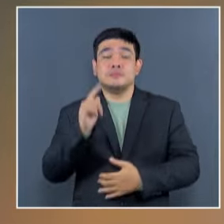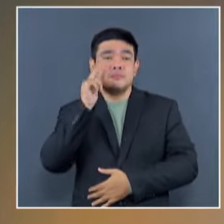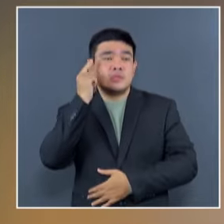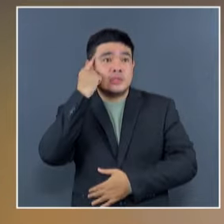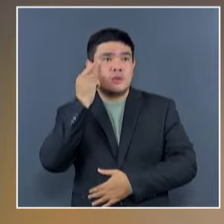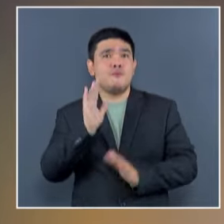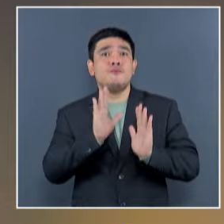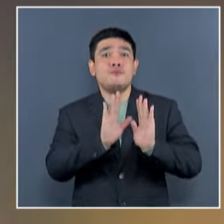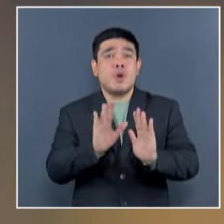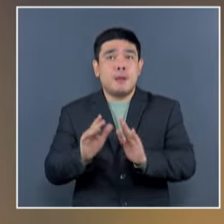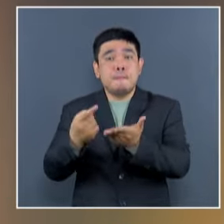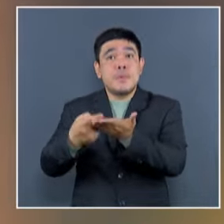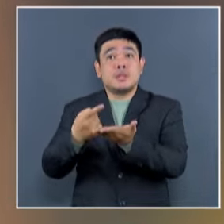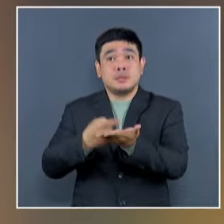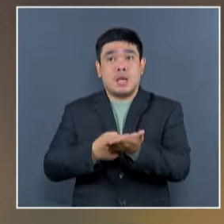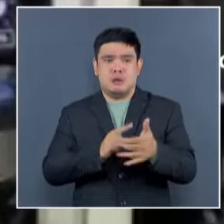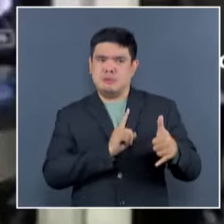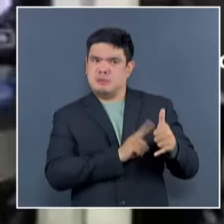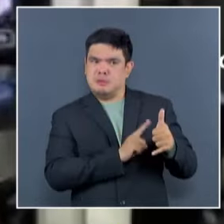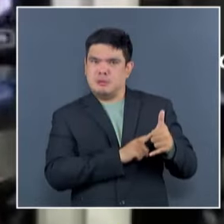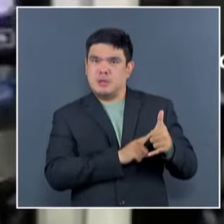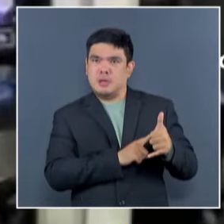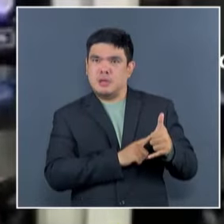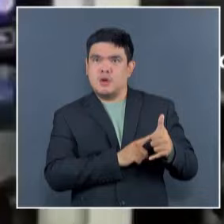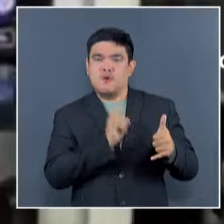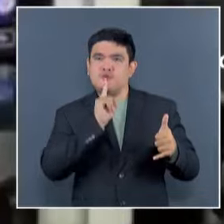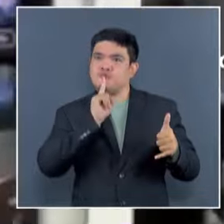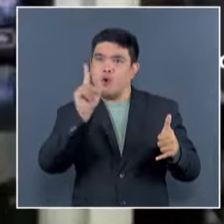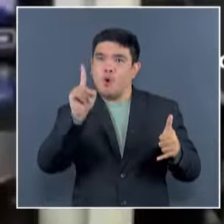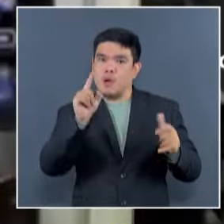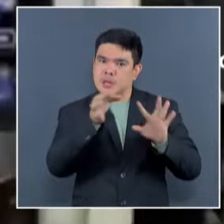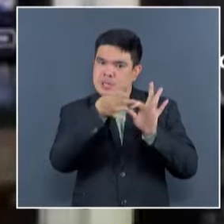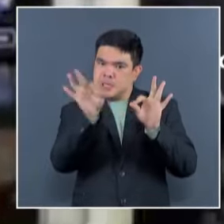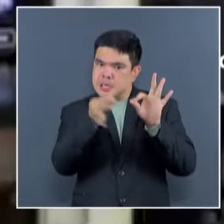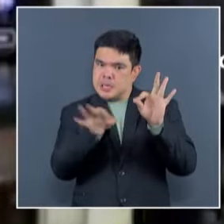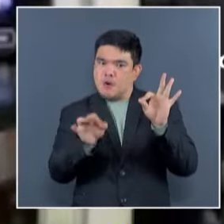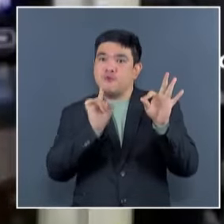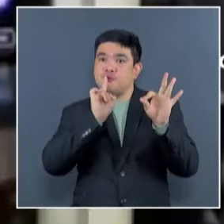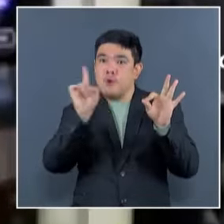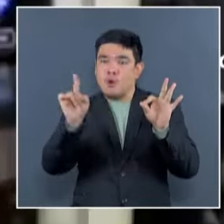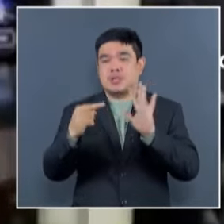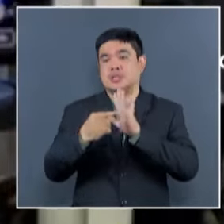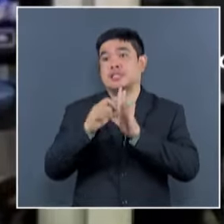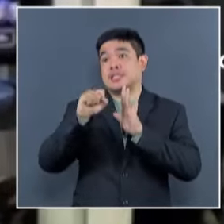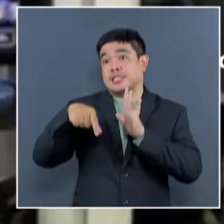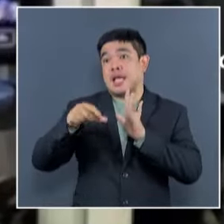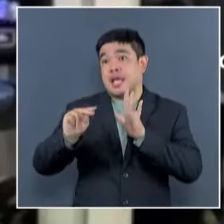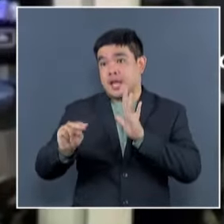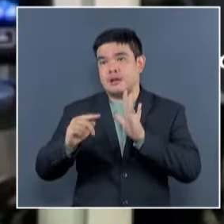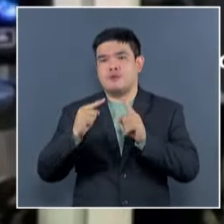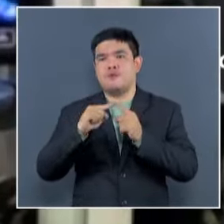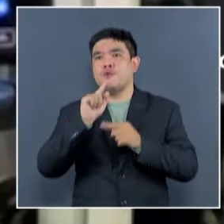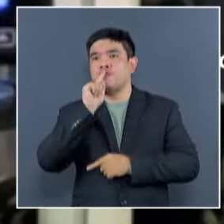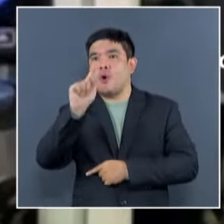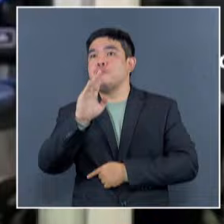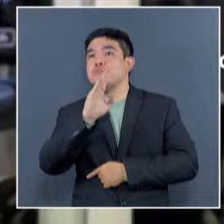ายังมีเรื่องที่ปรึกษาคนนี้ร่างคำฟ้องเท็จมีการยื่นฟ้องแซนกระติกและจ๊อบในข้อหาร่ว